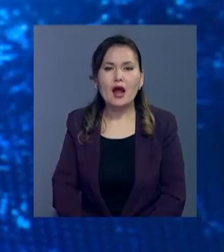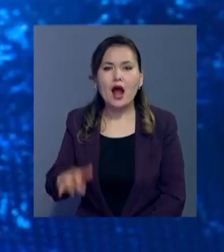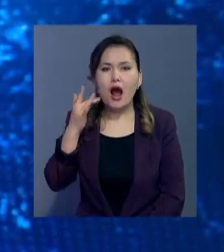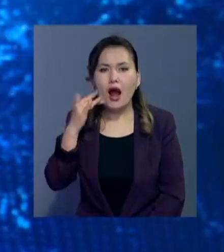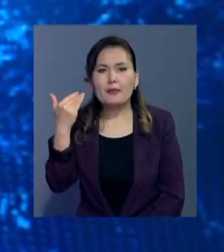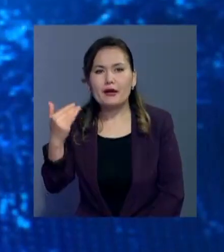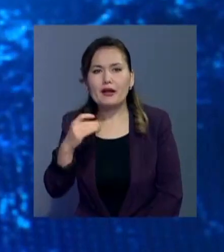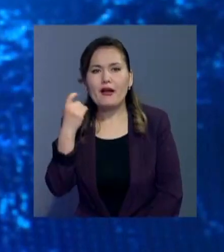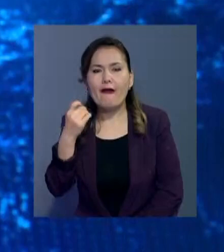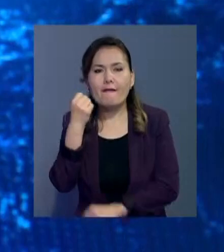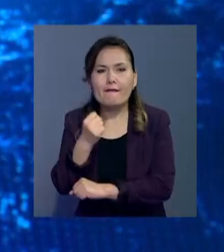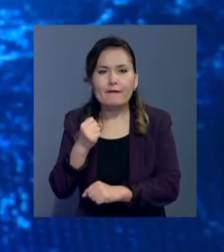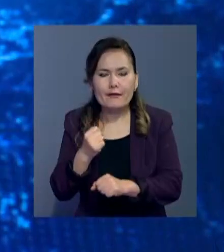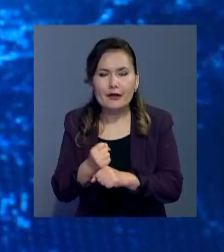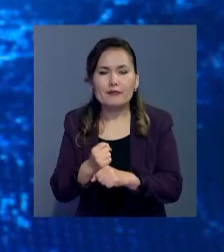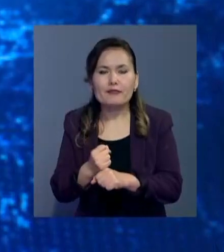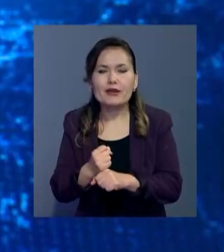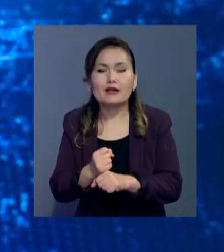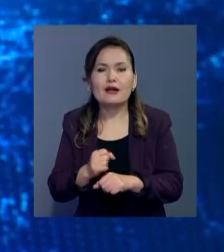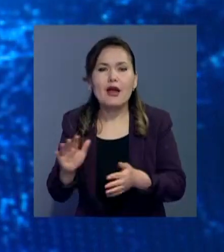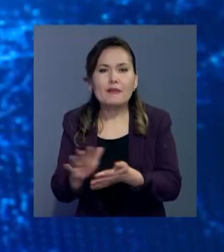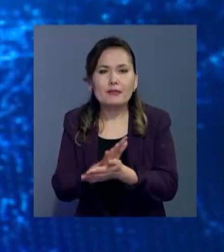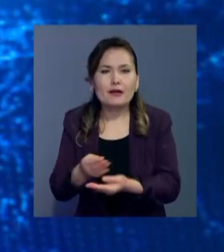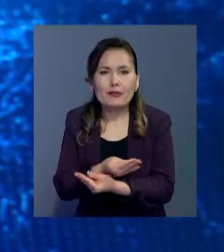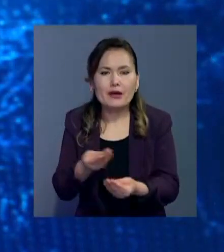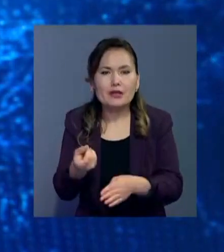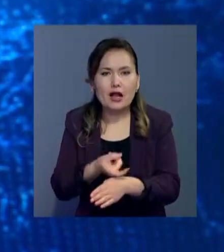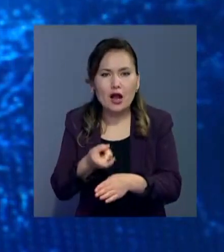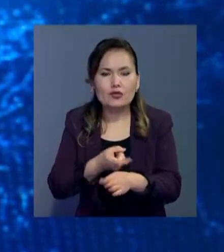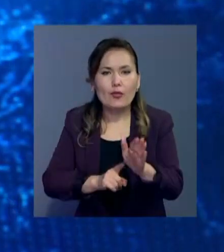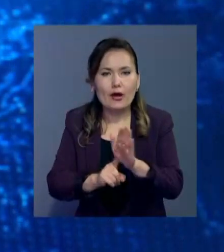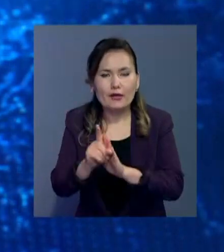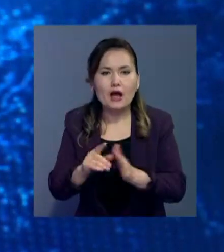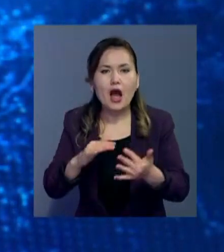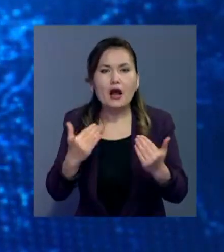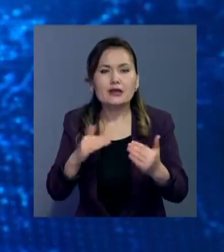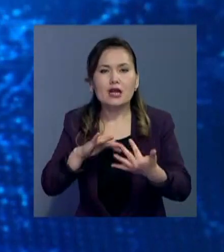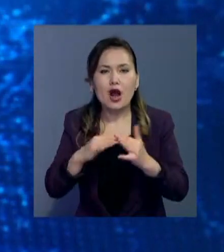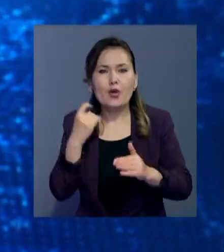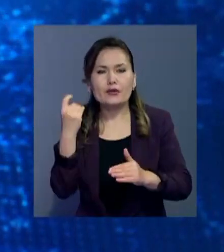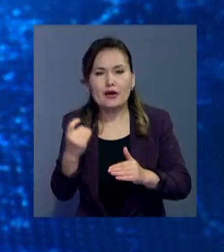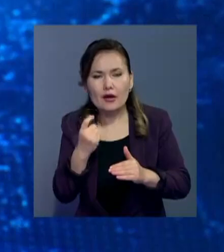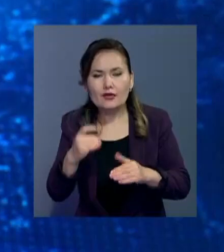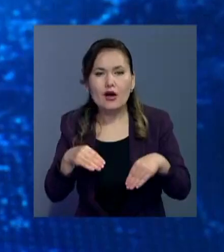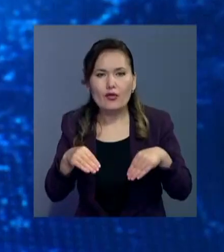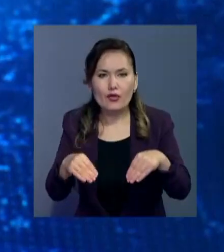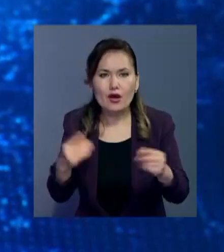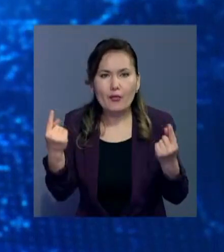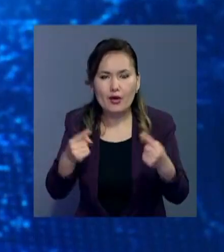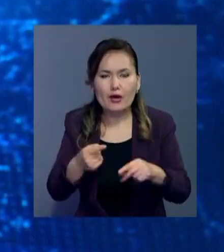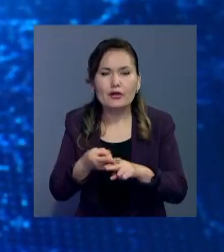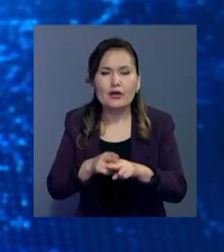Америкалық фермерлер картопты тегін таратып жатыр. Коронавирус пандемиясына байланысты қазір ауыл шаруашылығы саласы тұралап қалған, өйткені көкөніс